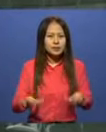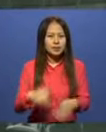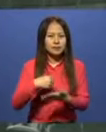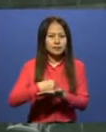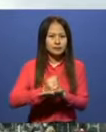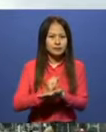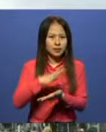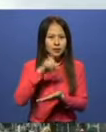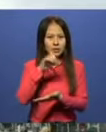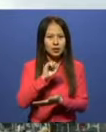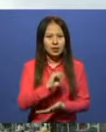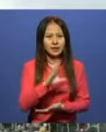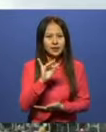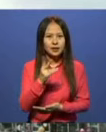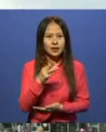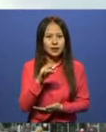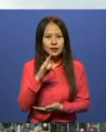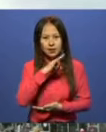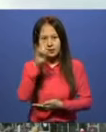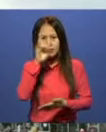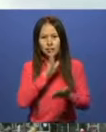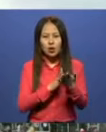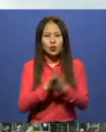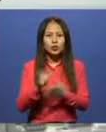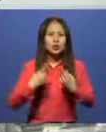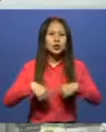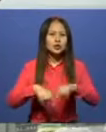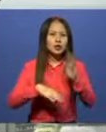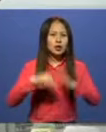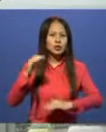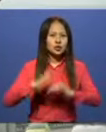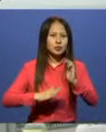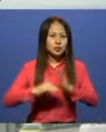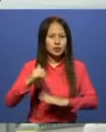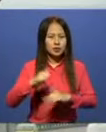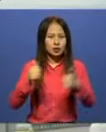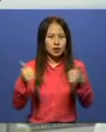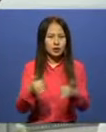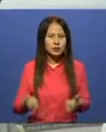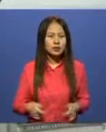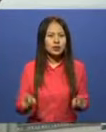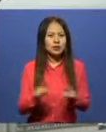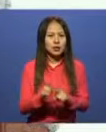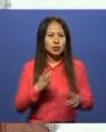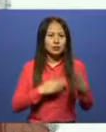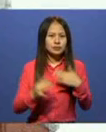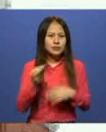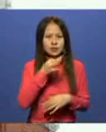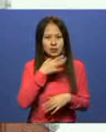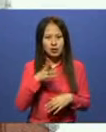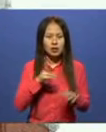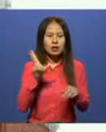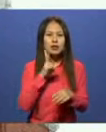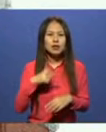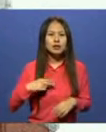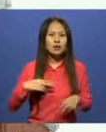бекітті. Байқаушының бірі Александр Видякин Қазақстанның саяси науқанды ұйымдастырудағы тәжірибесі ресми Риганы қызықтыратынын айтты. Өткен Латвияда